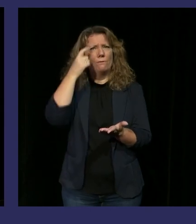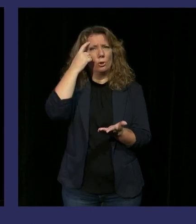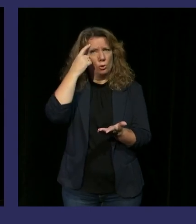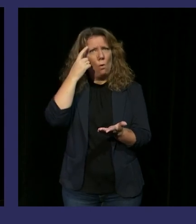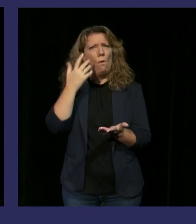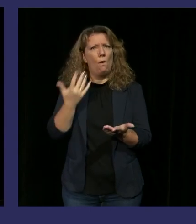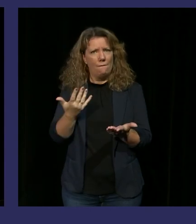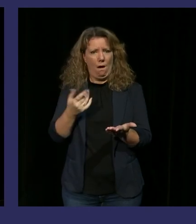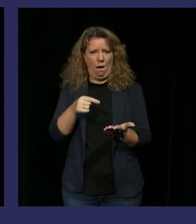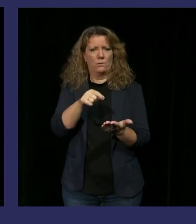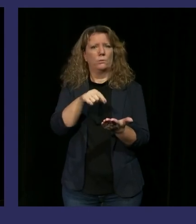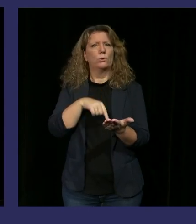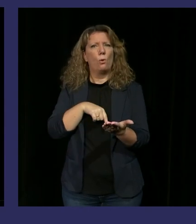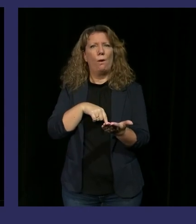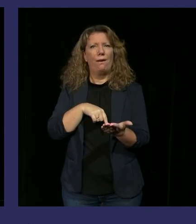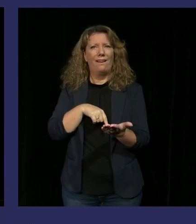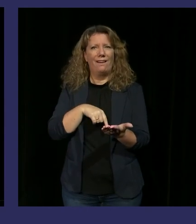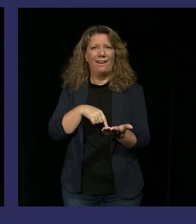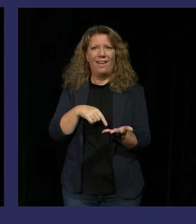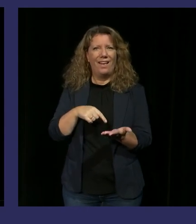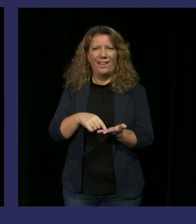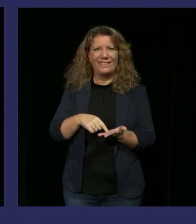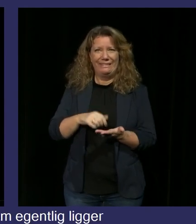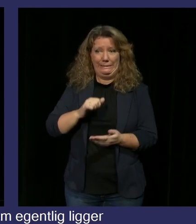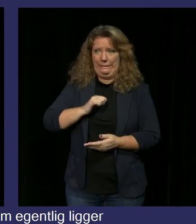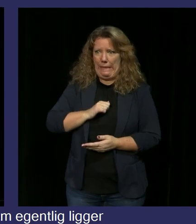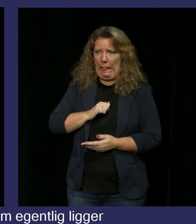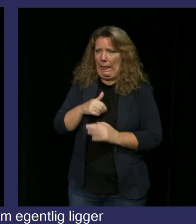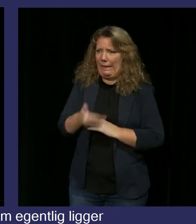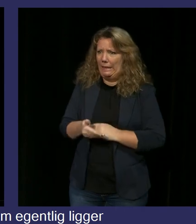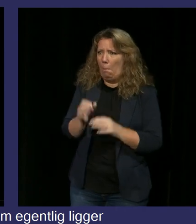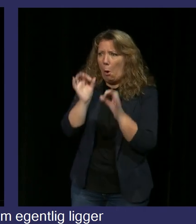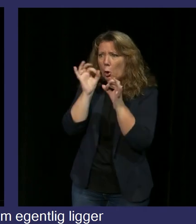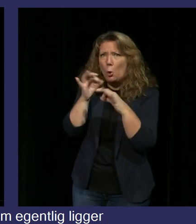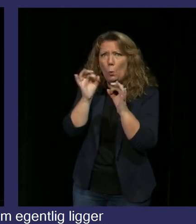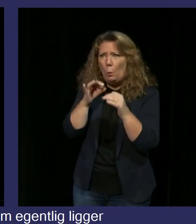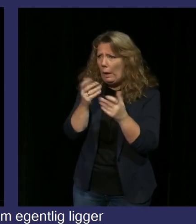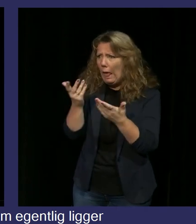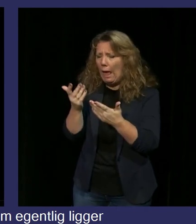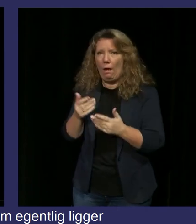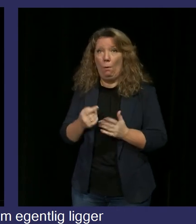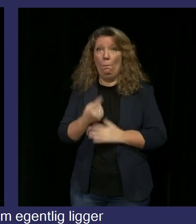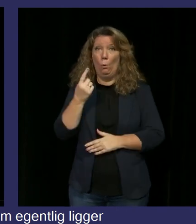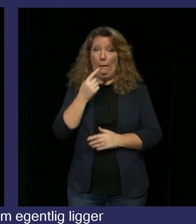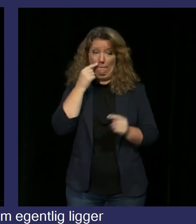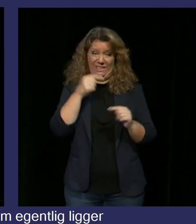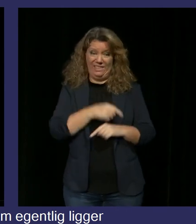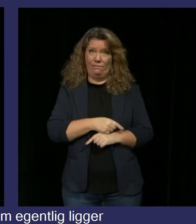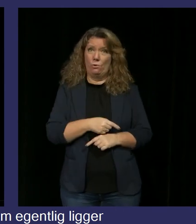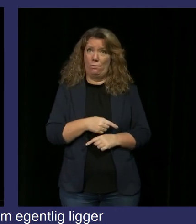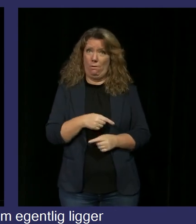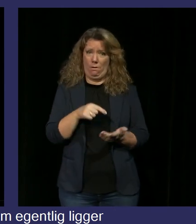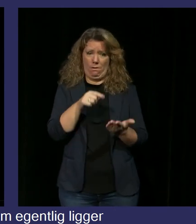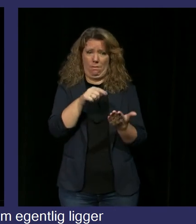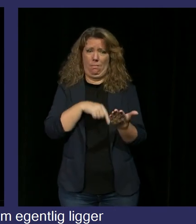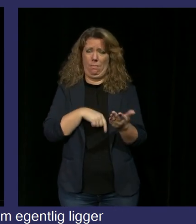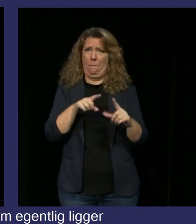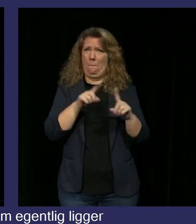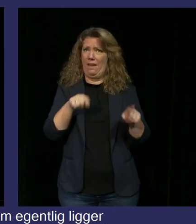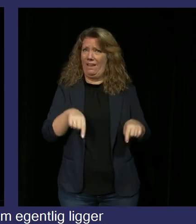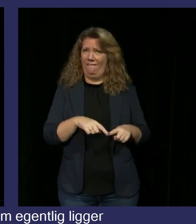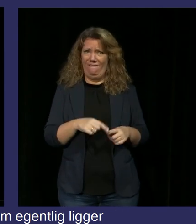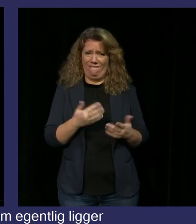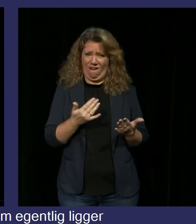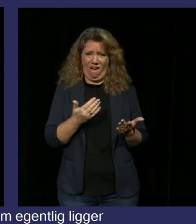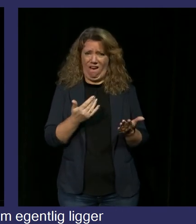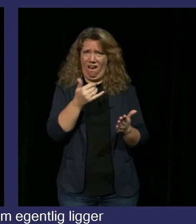får at man slipper å sitte og google deg selv og kanskje begynne å misforstå hva som egentlig ligger i det brevet, og heller